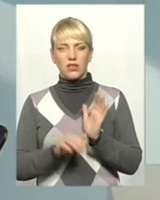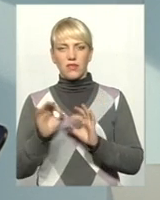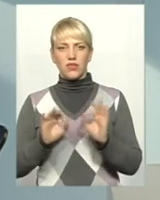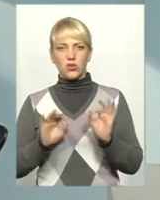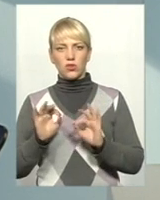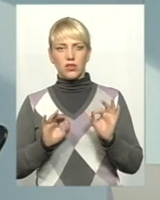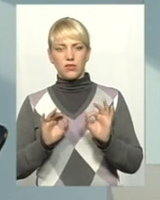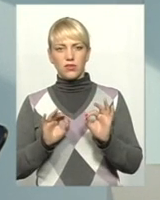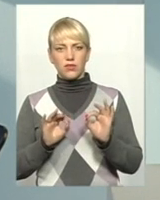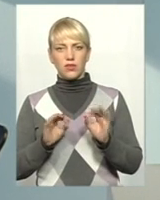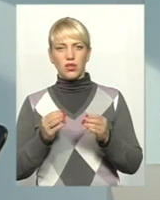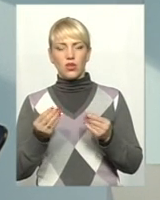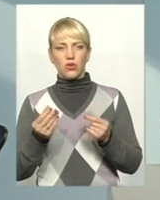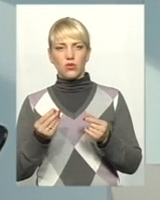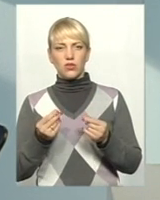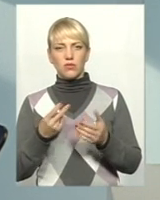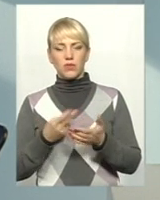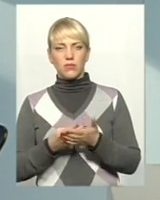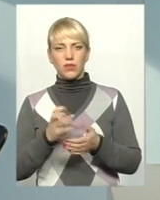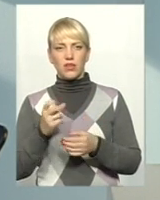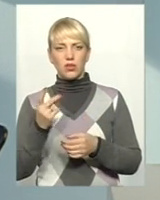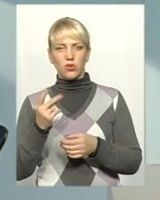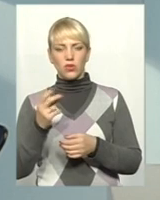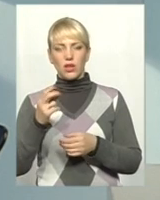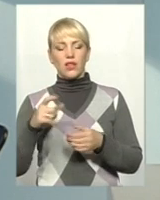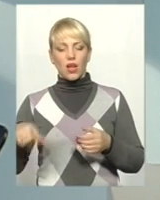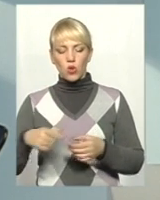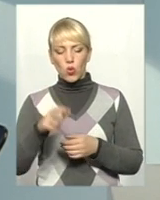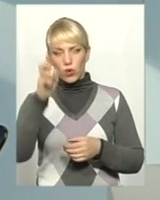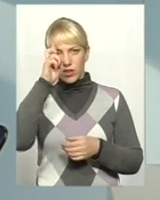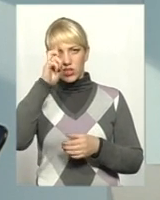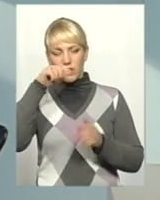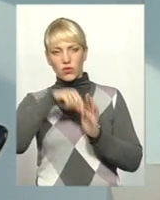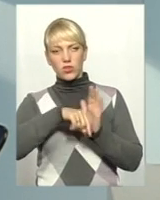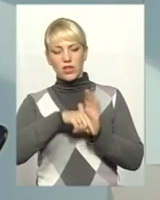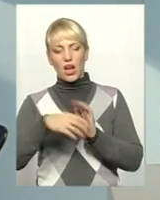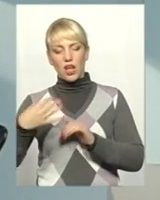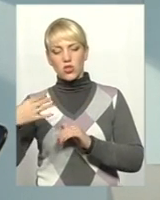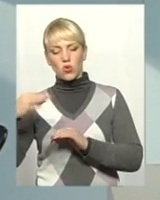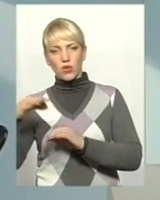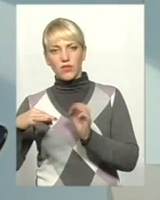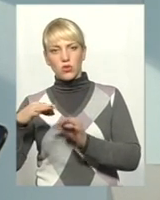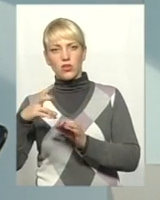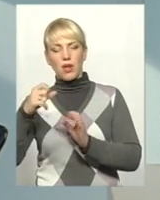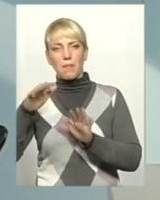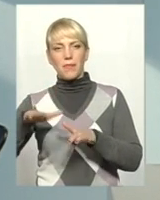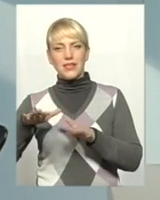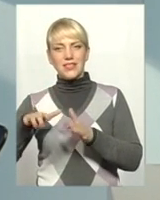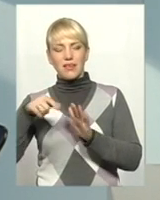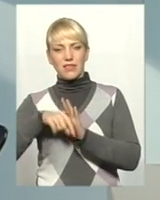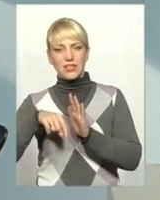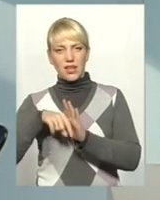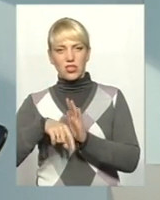60% коштів передбачається на дороги державного значення, тільки 40% на дороги місцевого значення. Постільки в